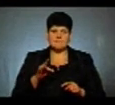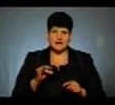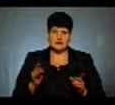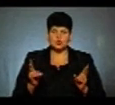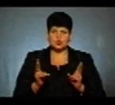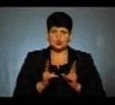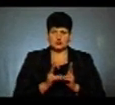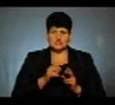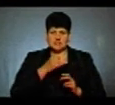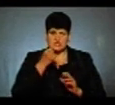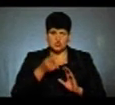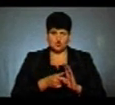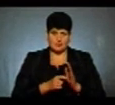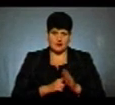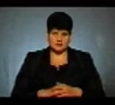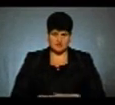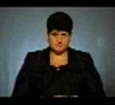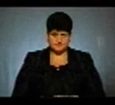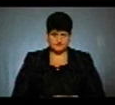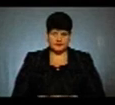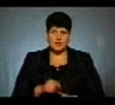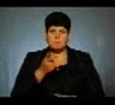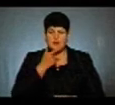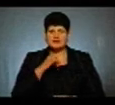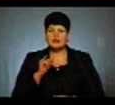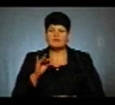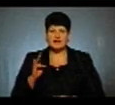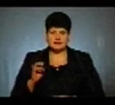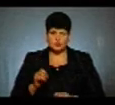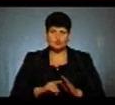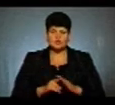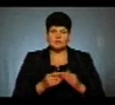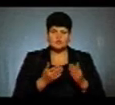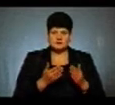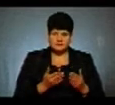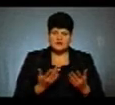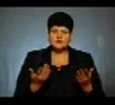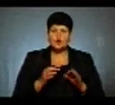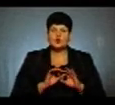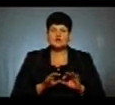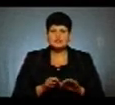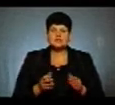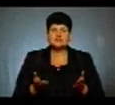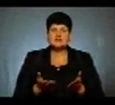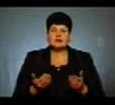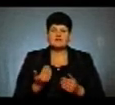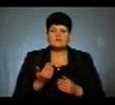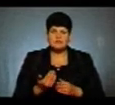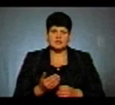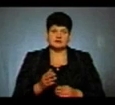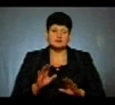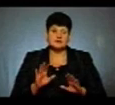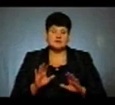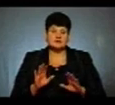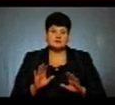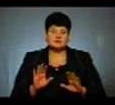зі старшокласниками. Пане Іване, розпочнемо ще із вас. Розкажіть, яким чином ви стали ініціатором